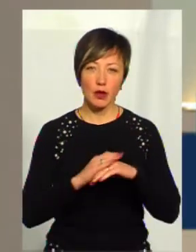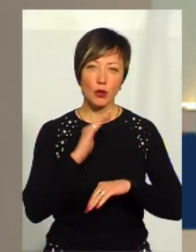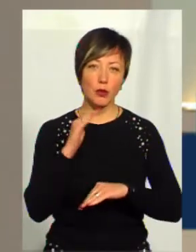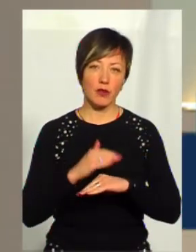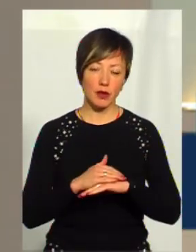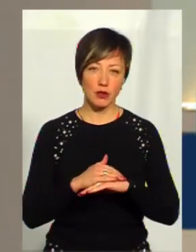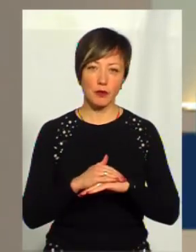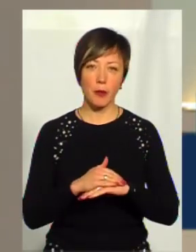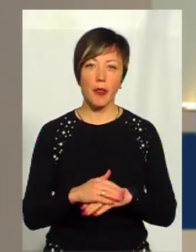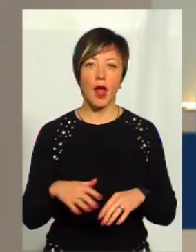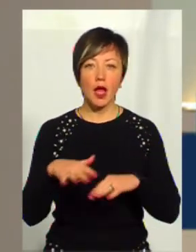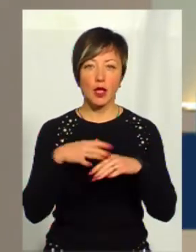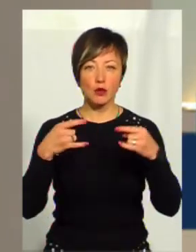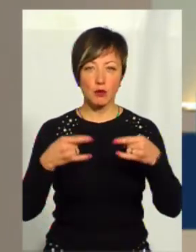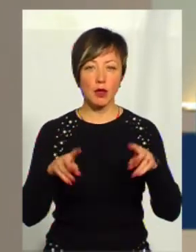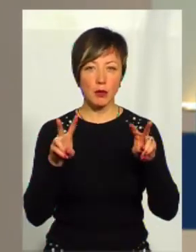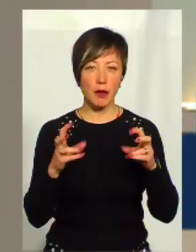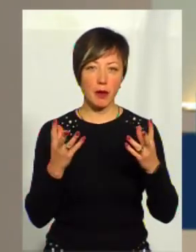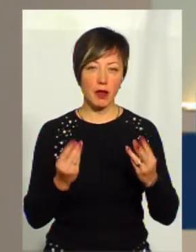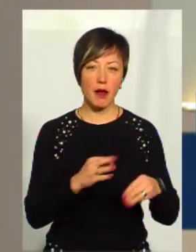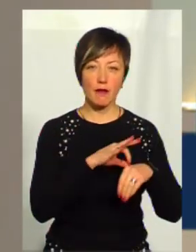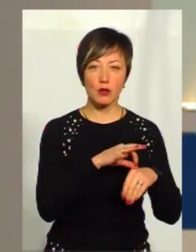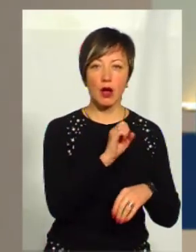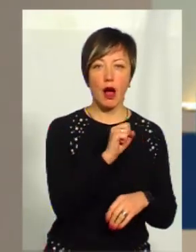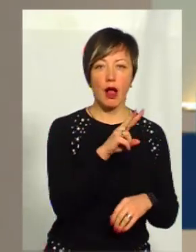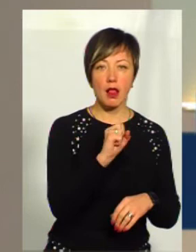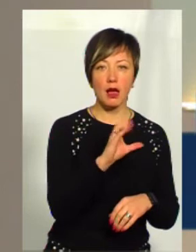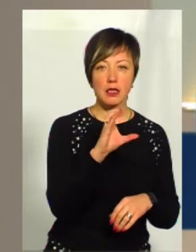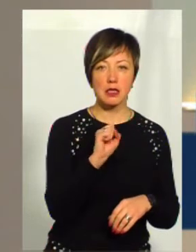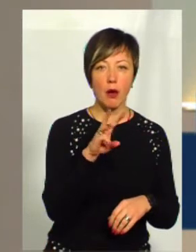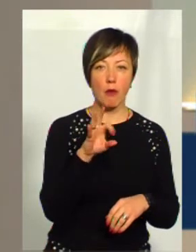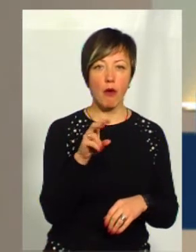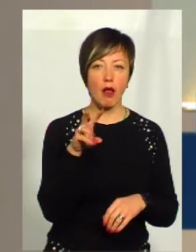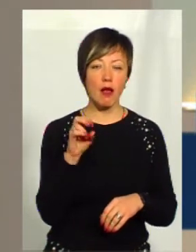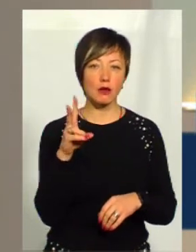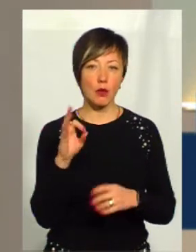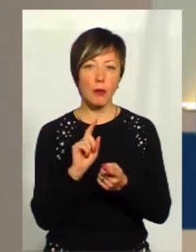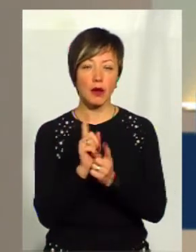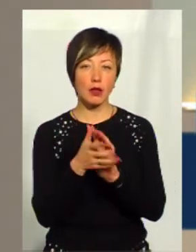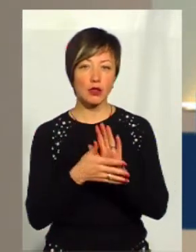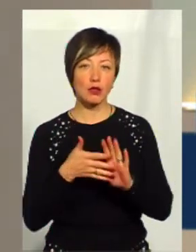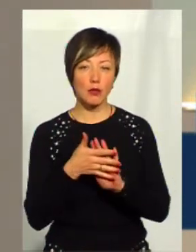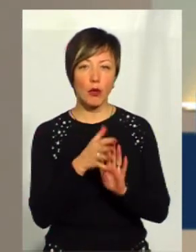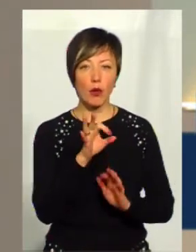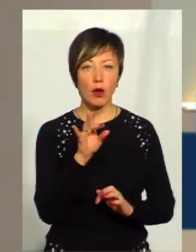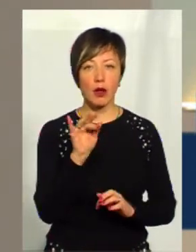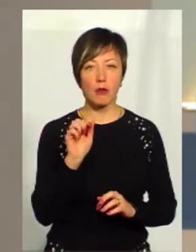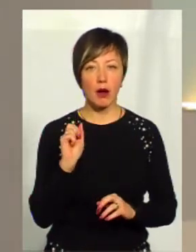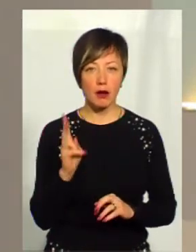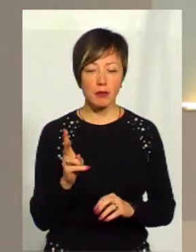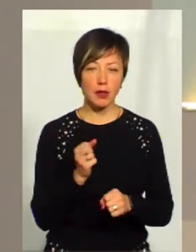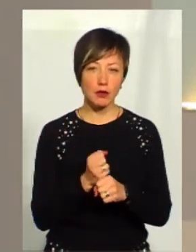Добрий вечір. На Суспільному тема дня. Я ведуча Алла Самойленко та перекладачка на жестову мову Ольга